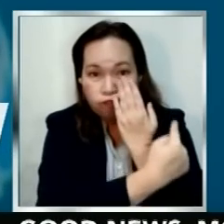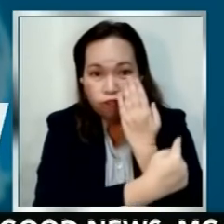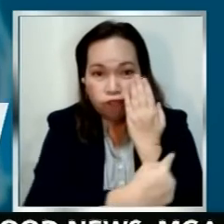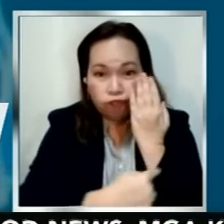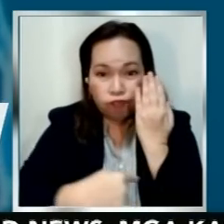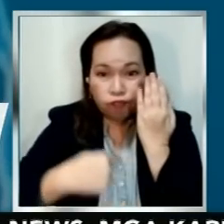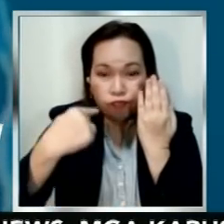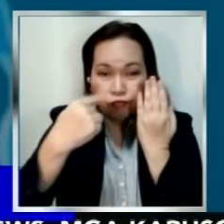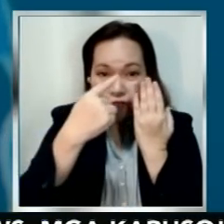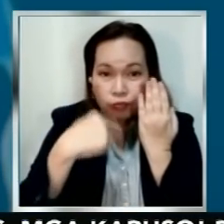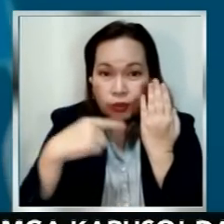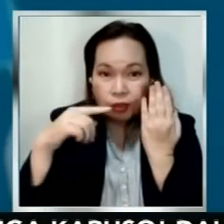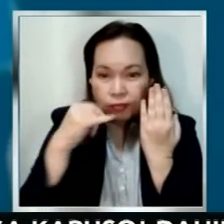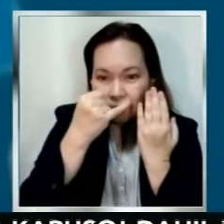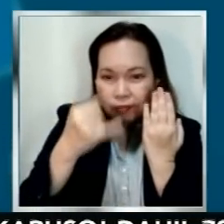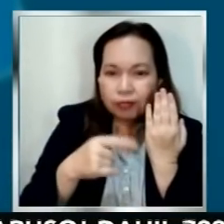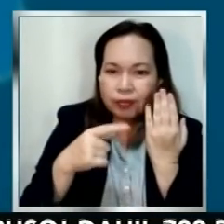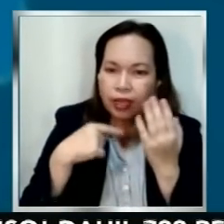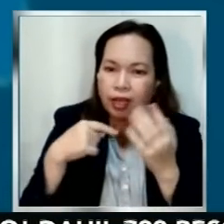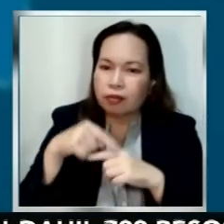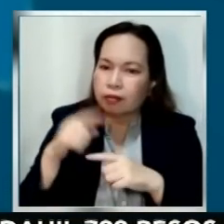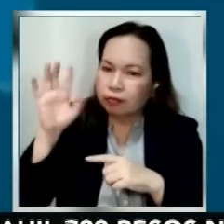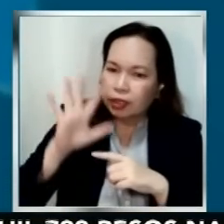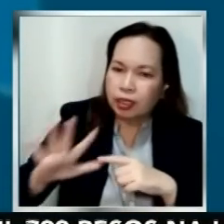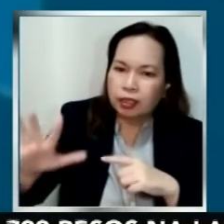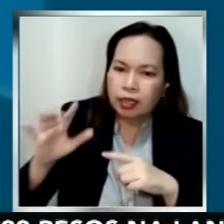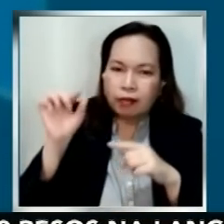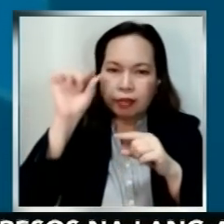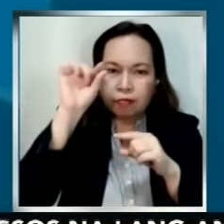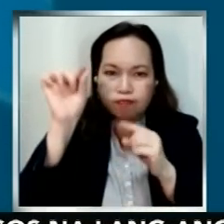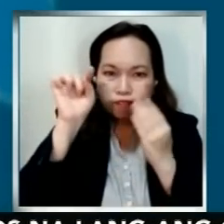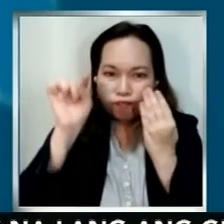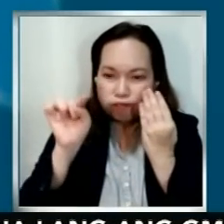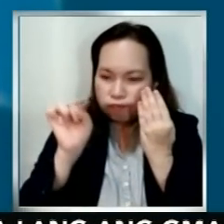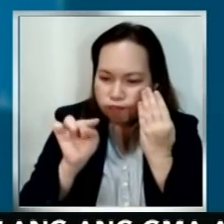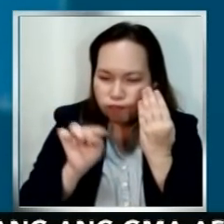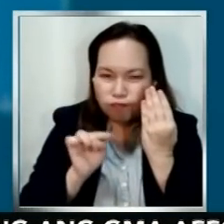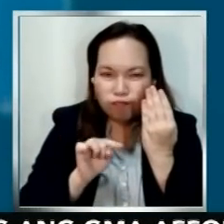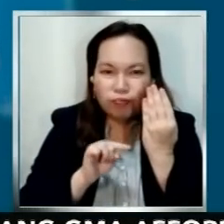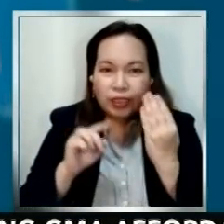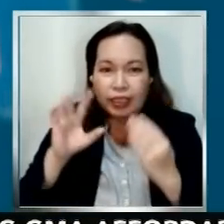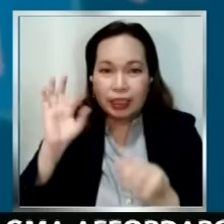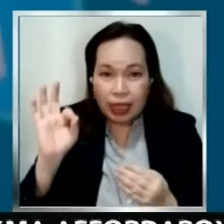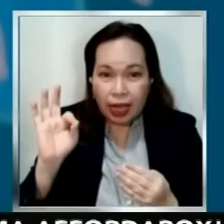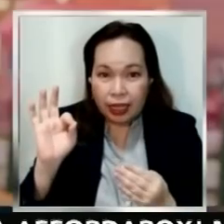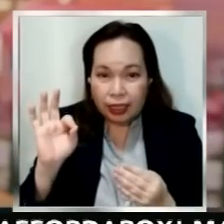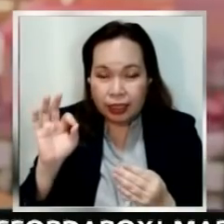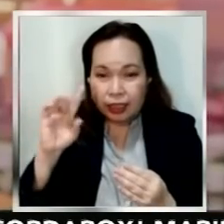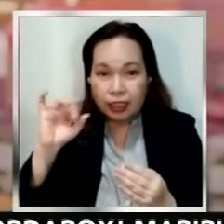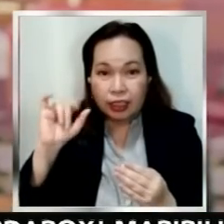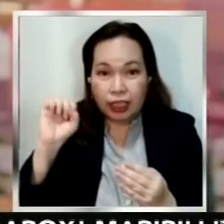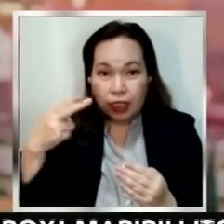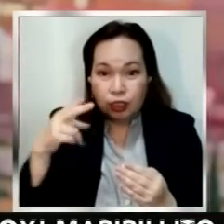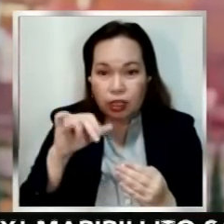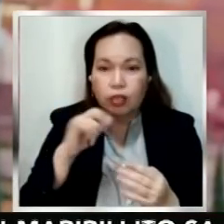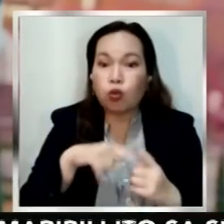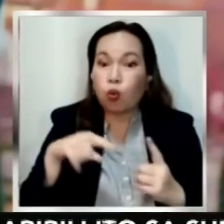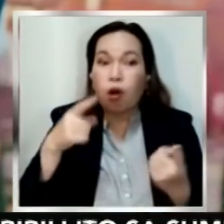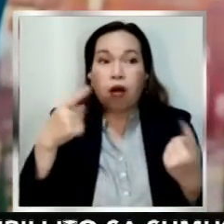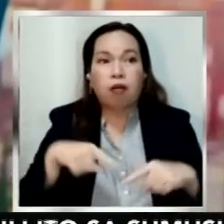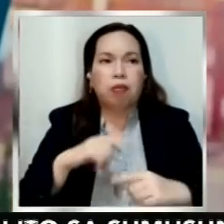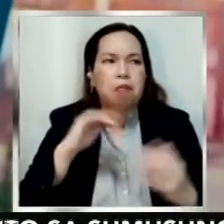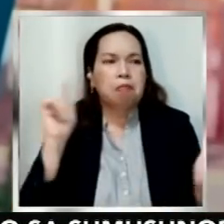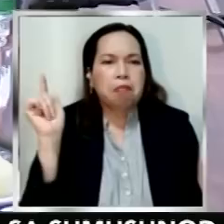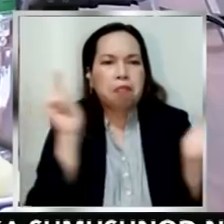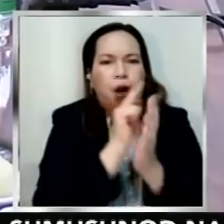sa bahagi ng Asia, may makikitang mga broken lines. Dahil dito, pinaban na ang pelikula ng bansang Vietnam, isa ring claimant sa ilang bahagi ng